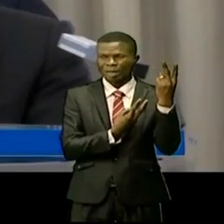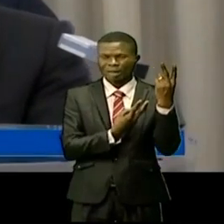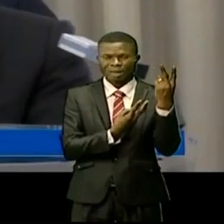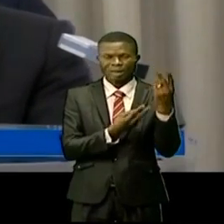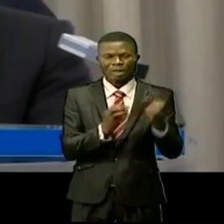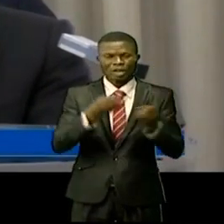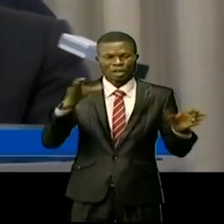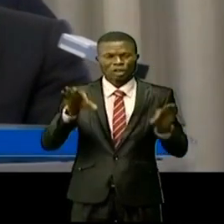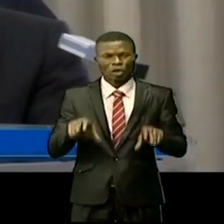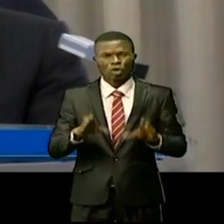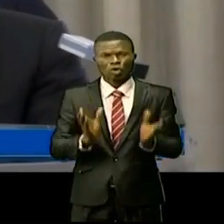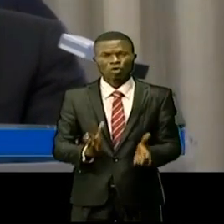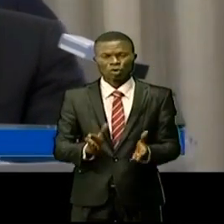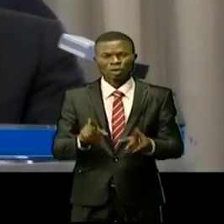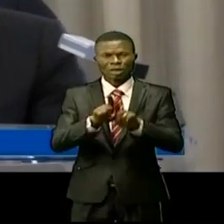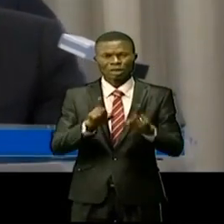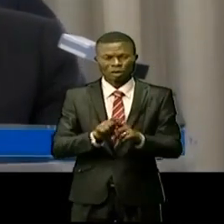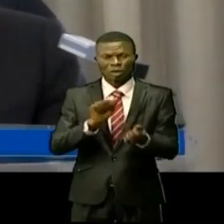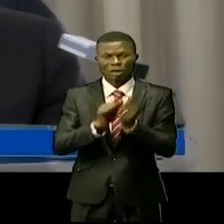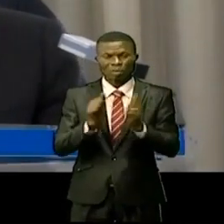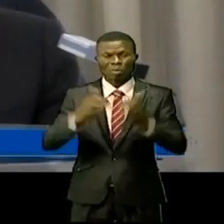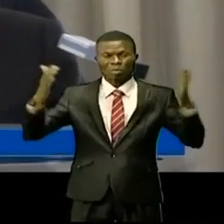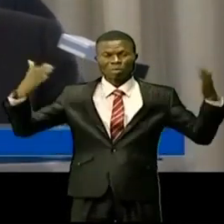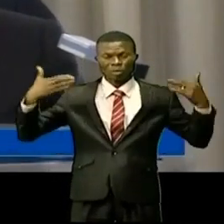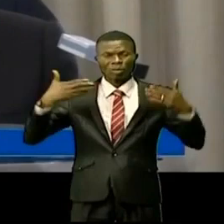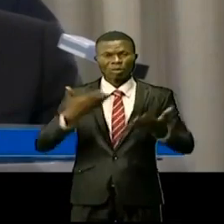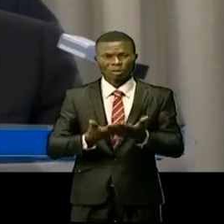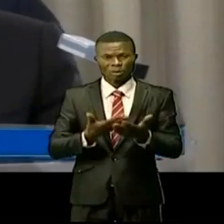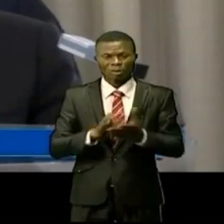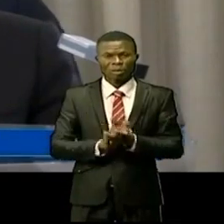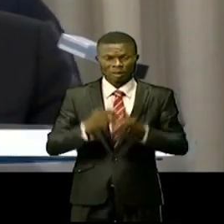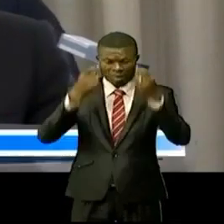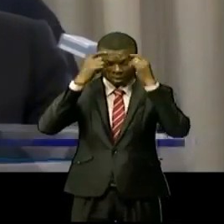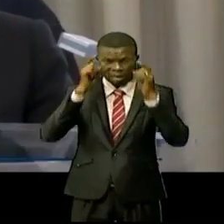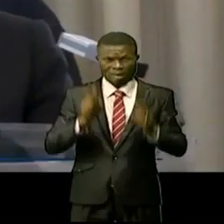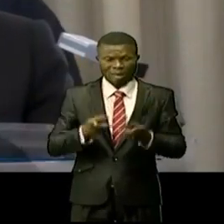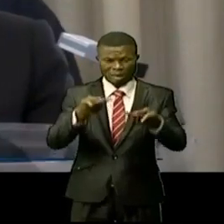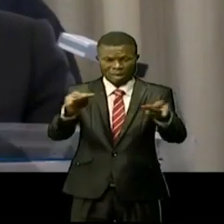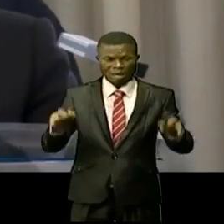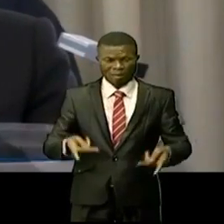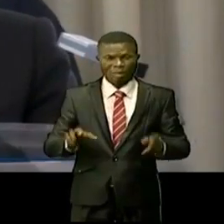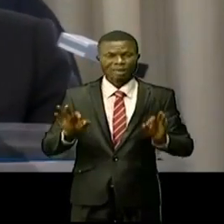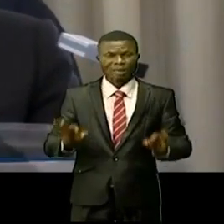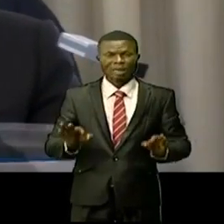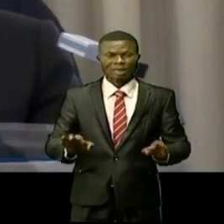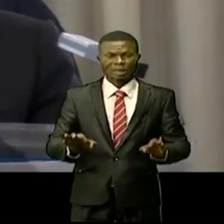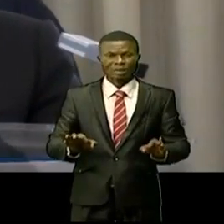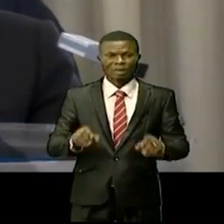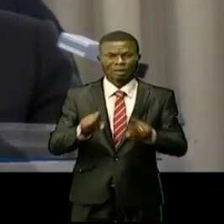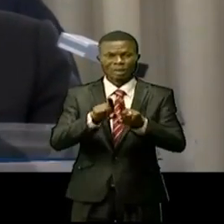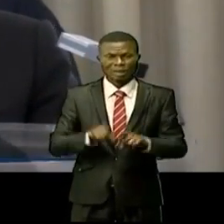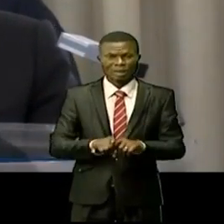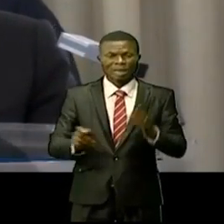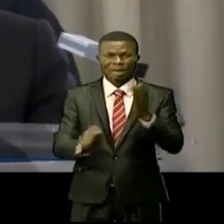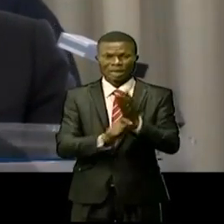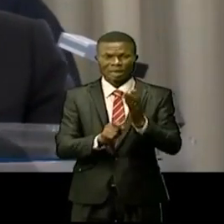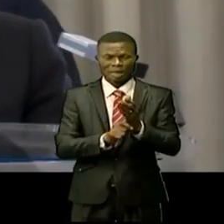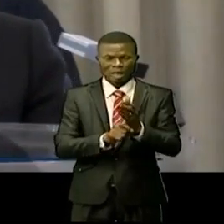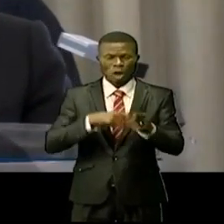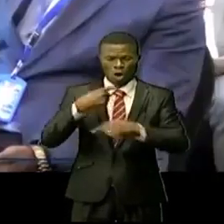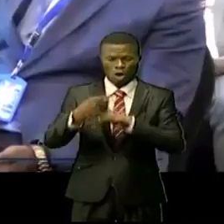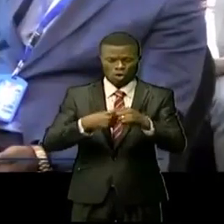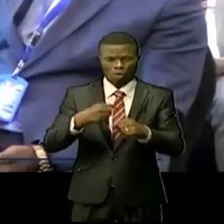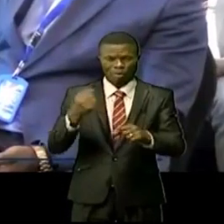naturelles et des écosystèmes. La détermination des espaces majeurs et stratégiques pour l'aménagement du